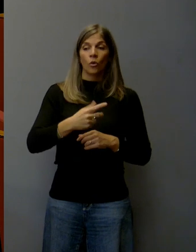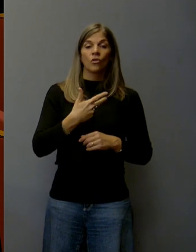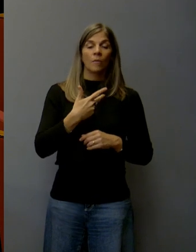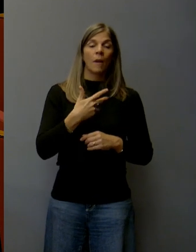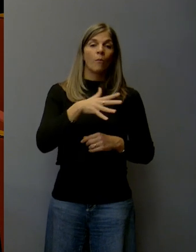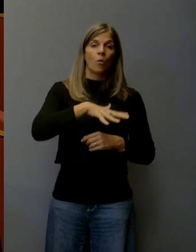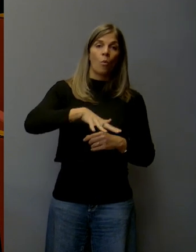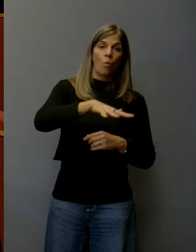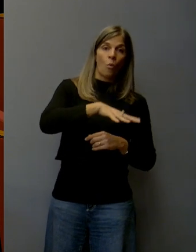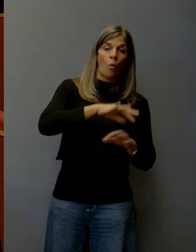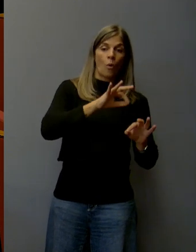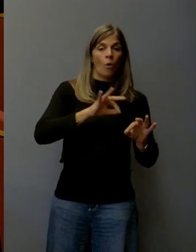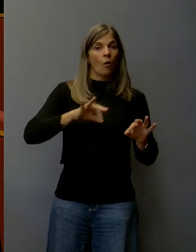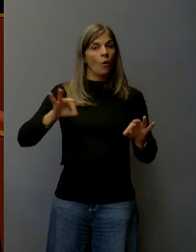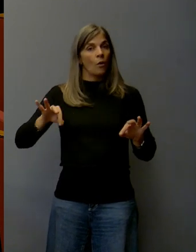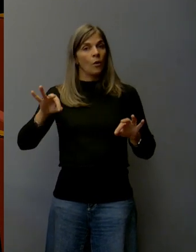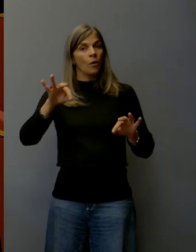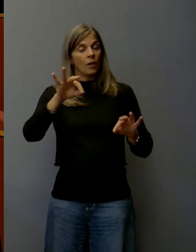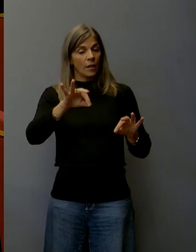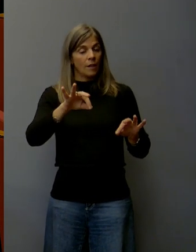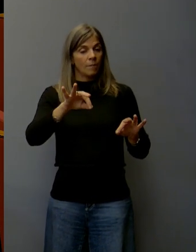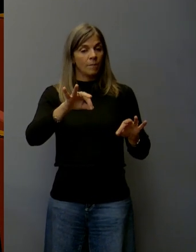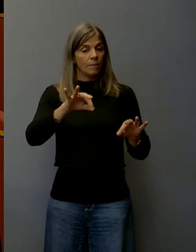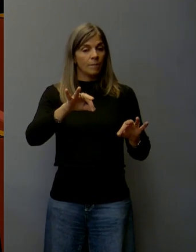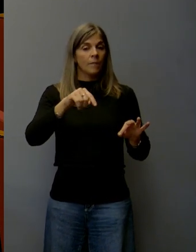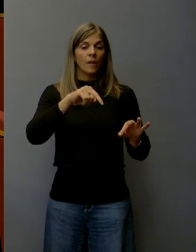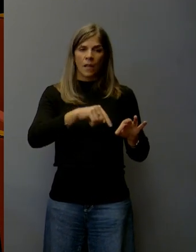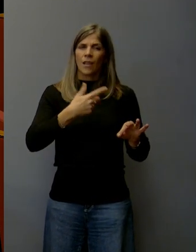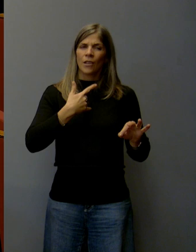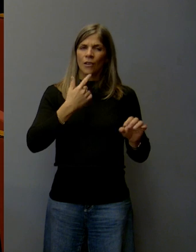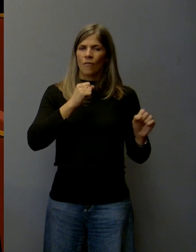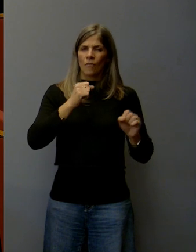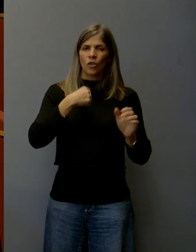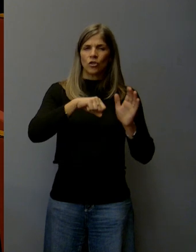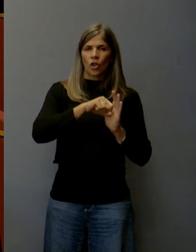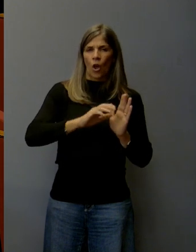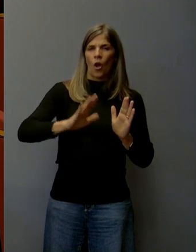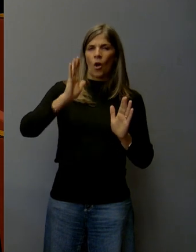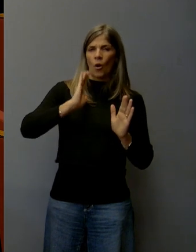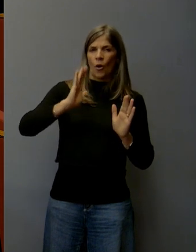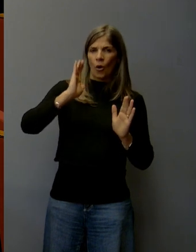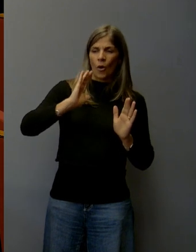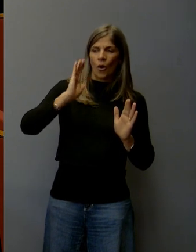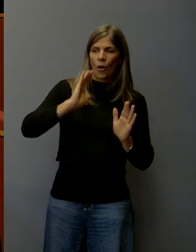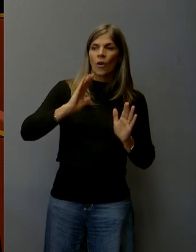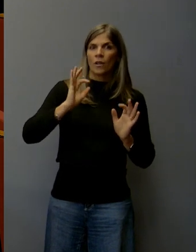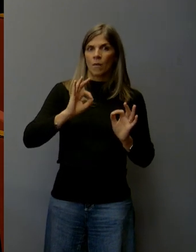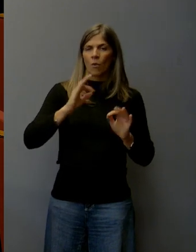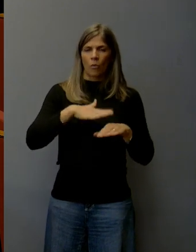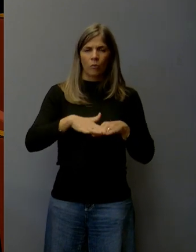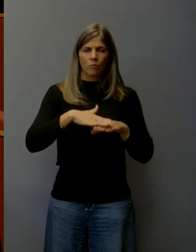tutt'oggi portano si portano dietro una grande storia che ha fatto che ha fatto da scuola in Italia